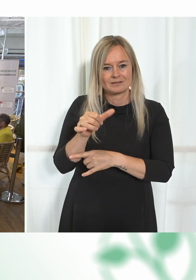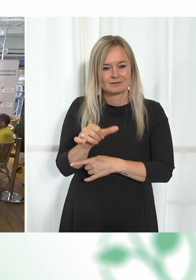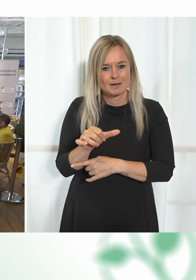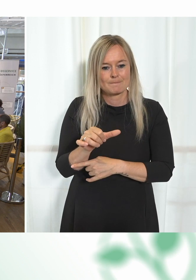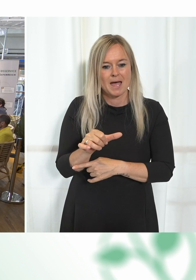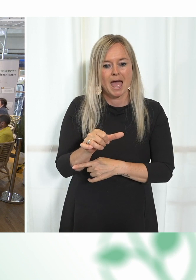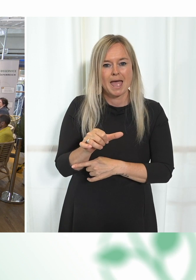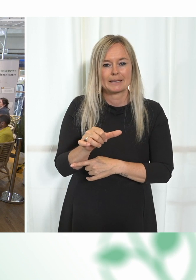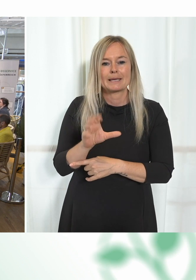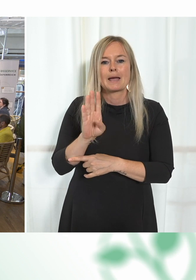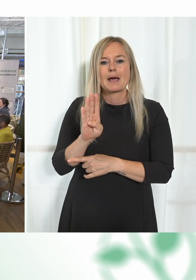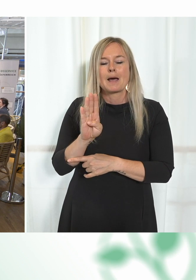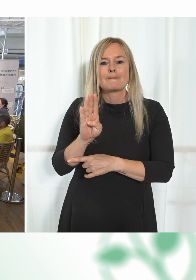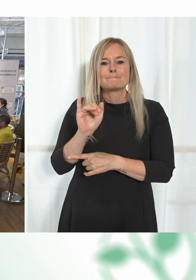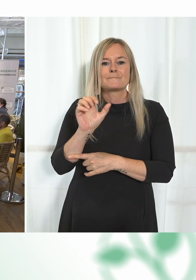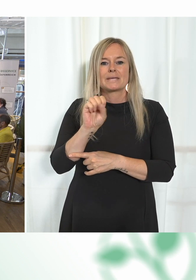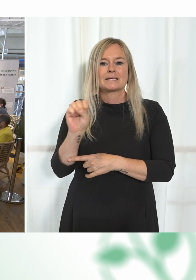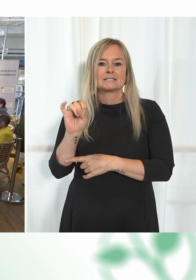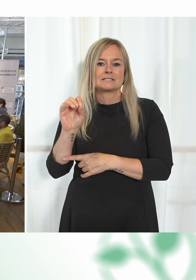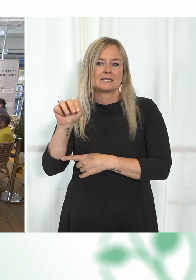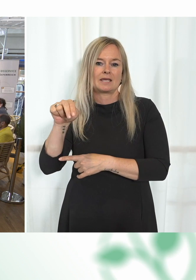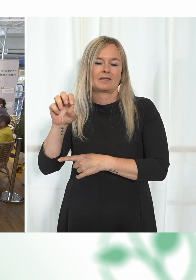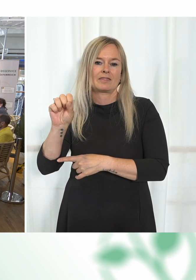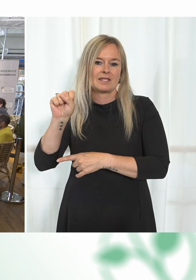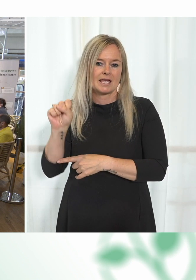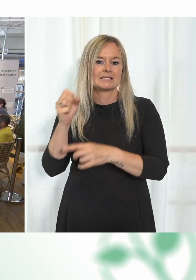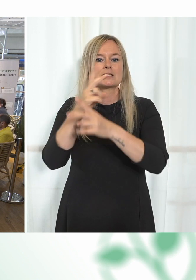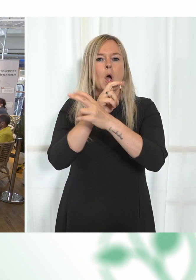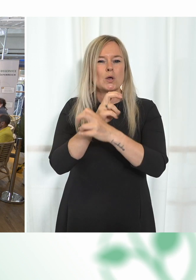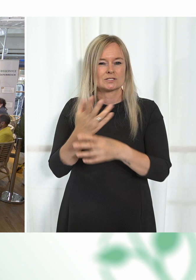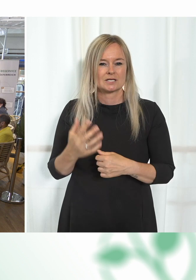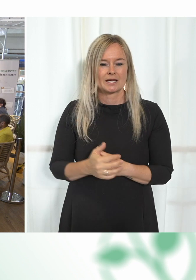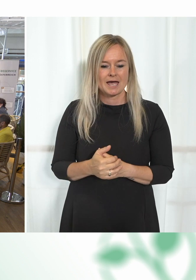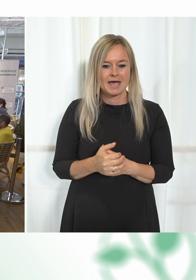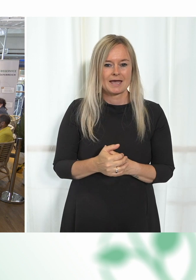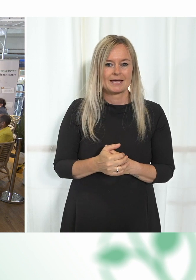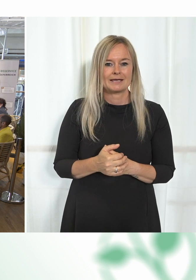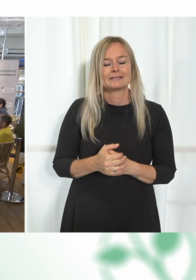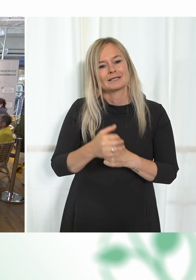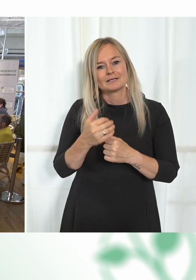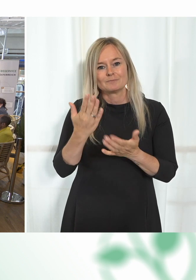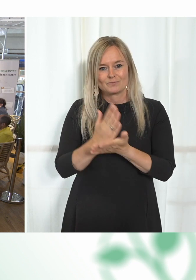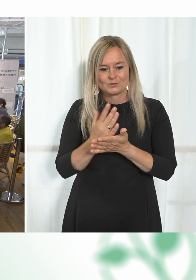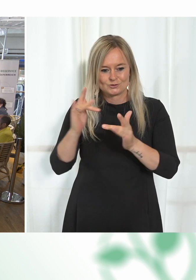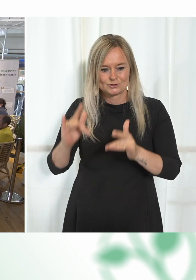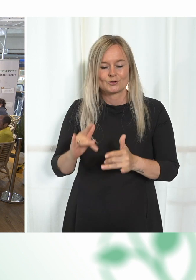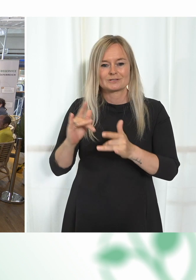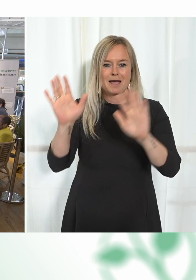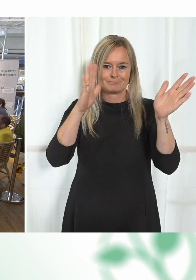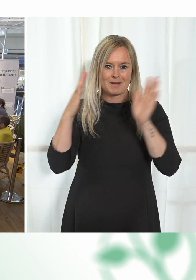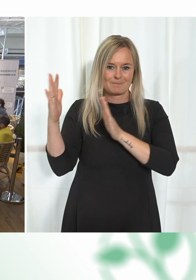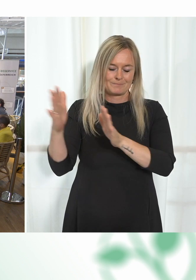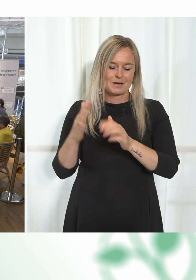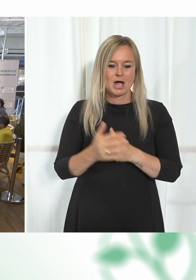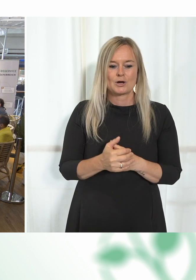durchgeführt und gemacht. Und Christian Altmann ist jetzt schon hier. Ich würde sagen, wir geben ihm trotzdem noch einen Applaus. Herzlichen Dank. Auch, dass